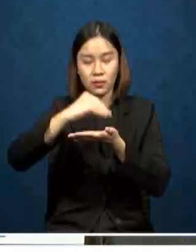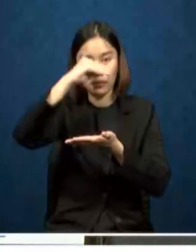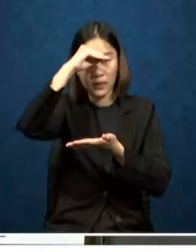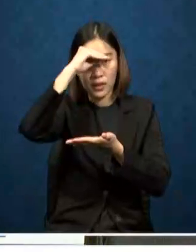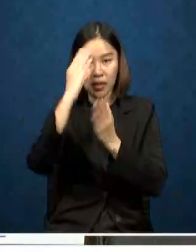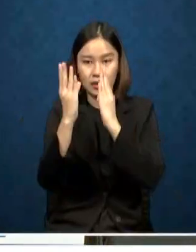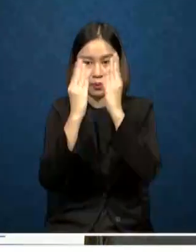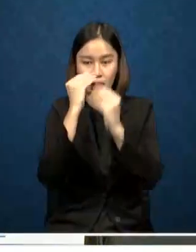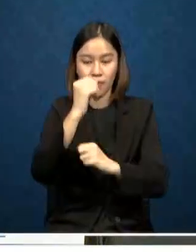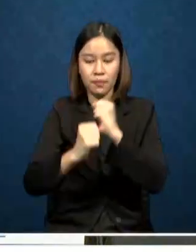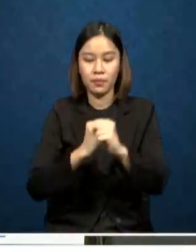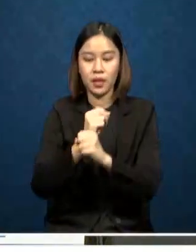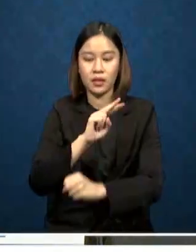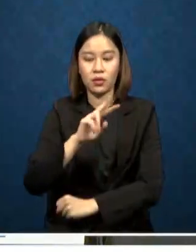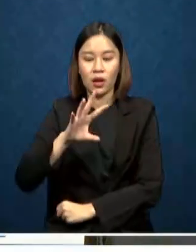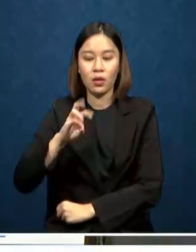พ.ศ